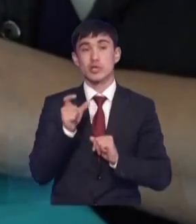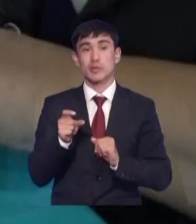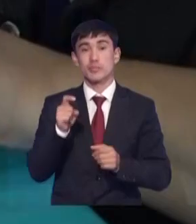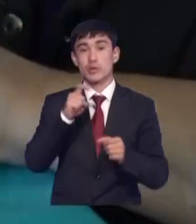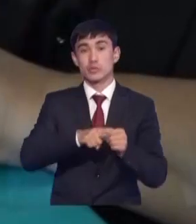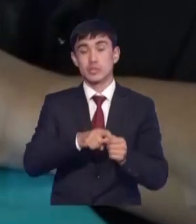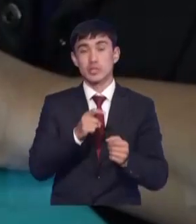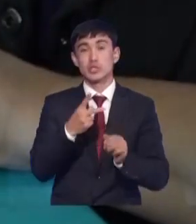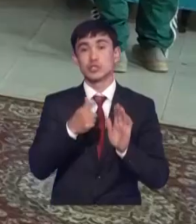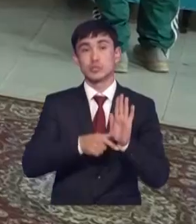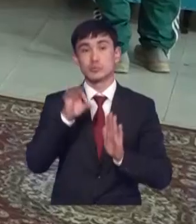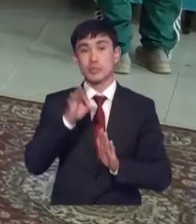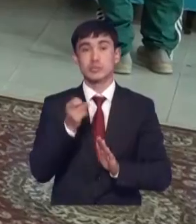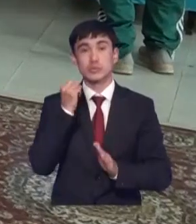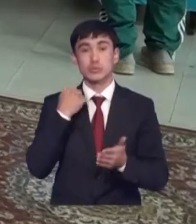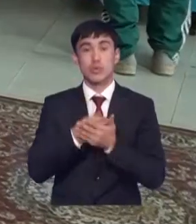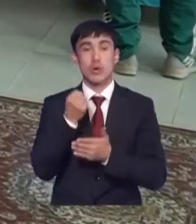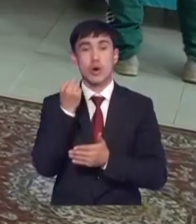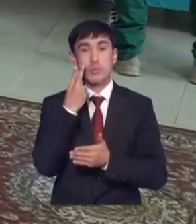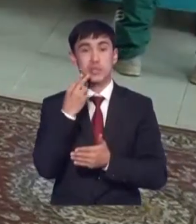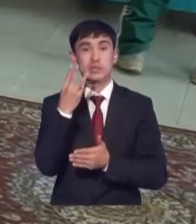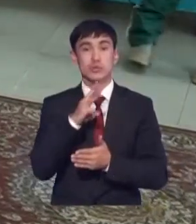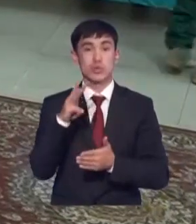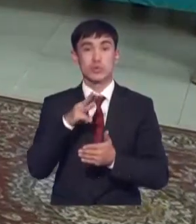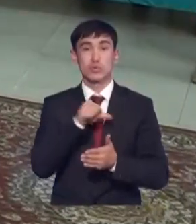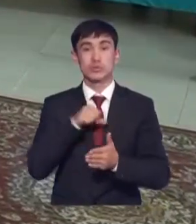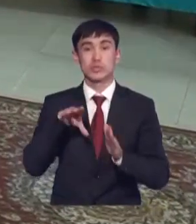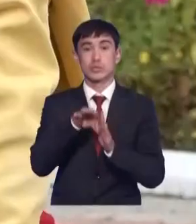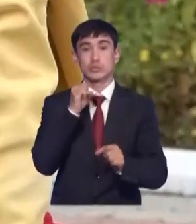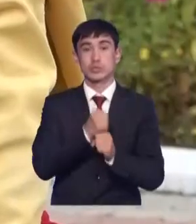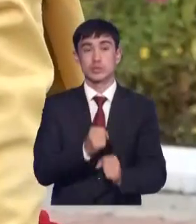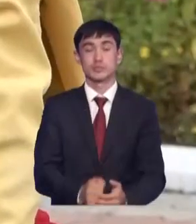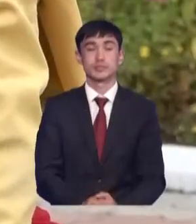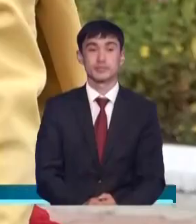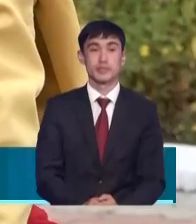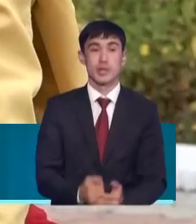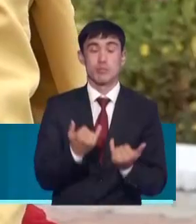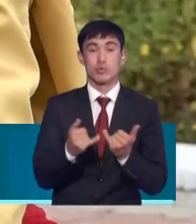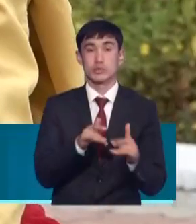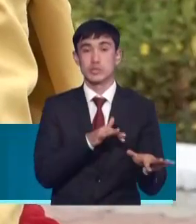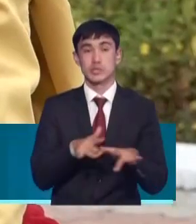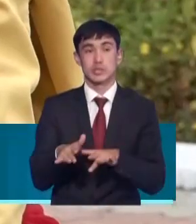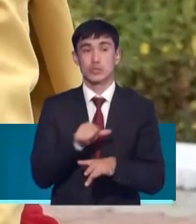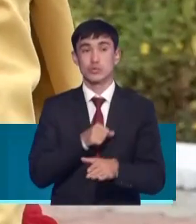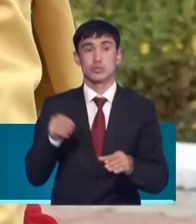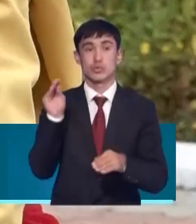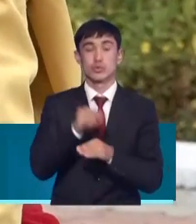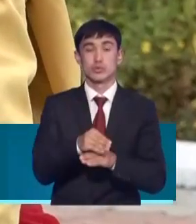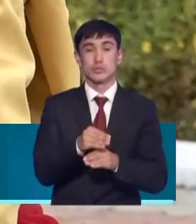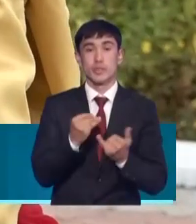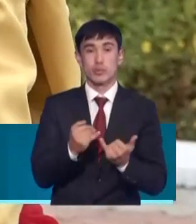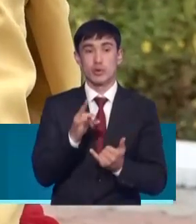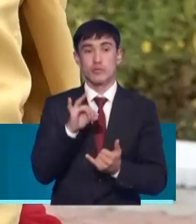тіркелген. Оның 70% түскі сағат 3-ке дейін өз таңдауларын жасаған. Бүгінгі саяси науқанға өз үлесімді қостым,